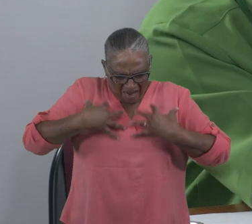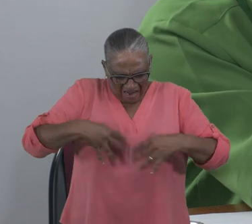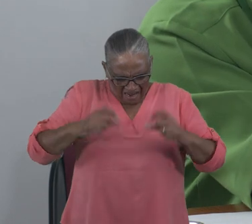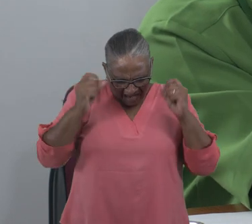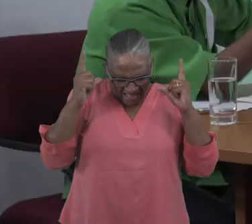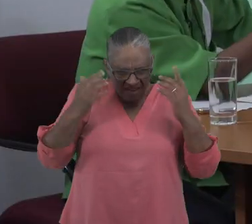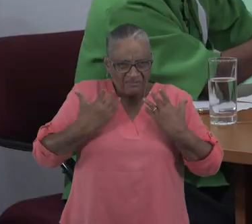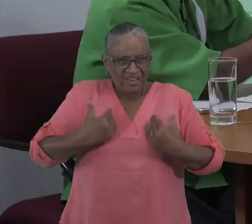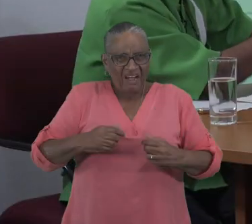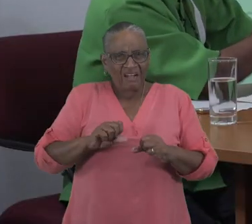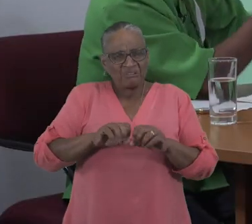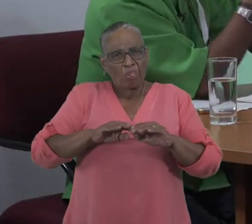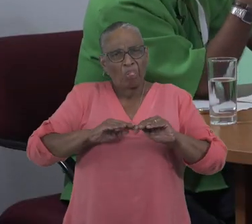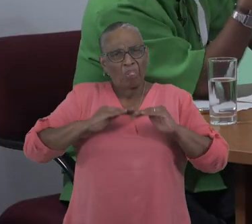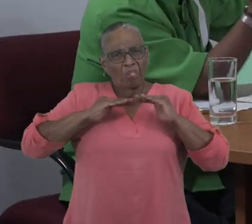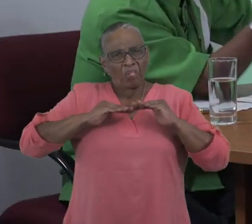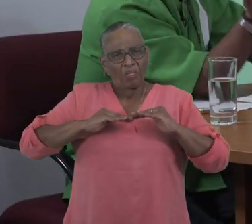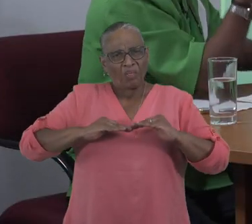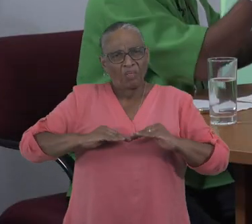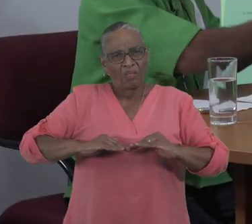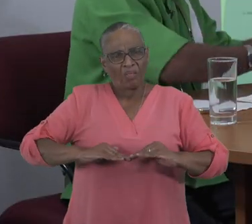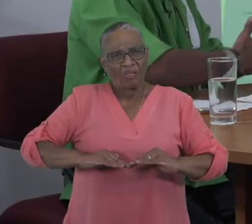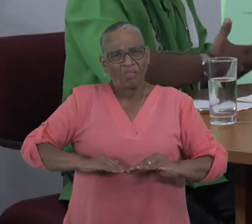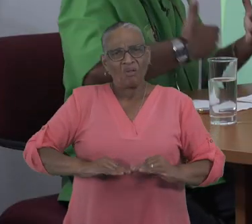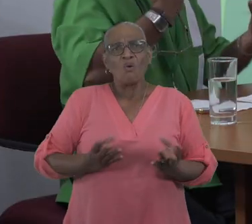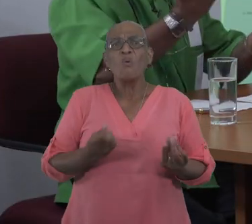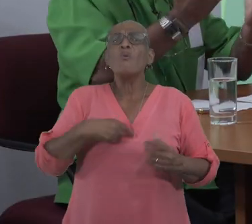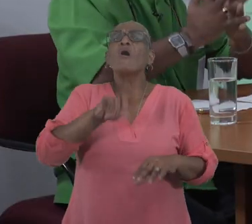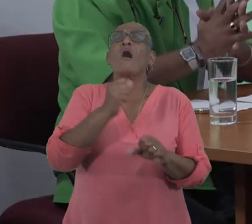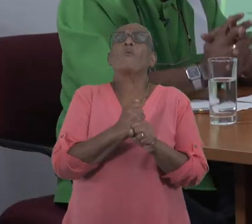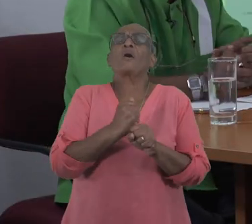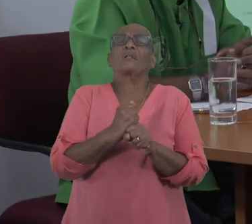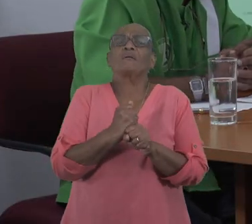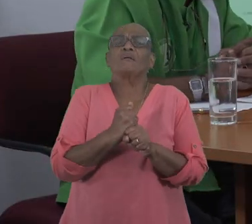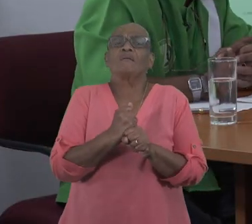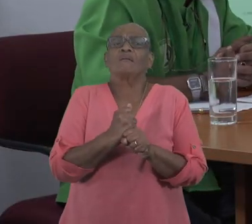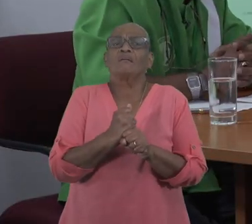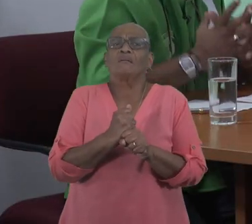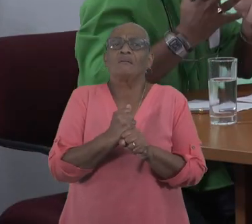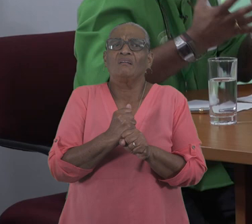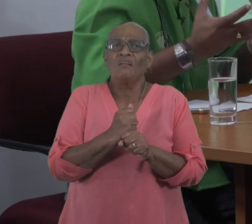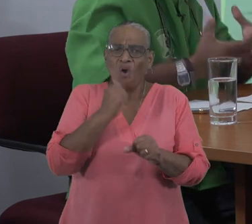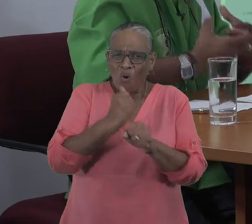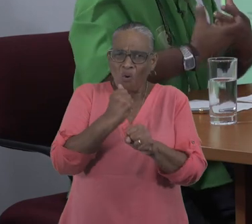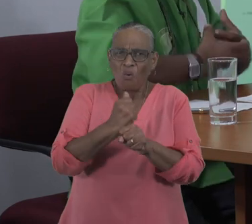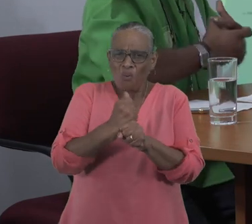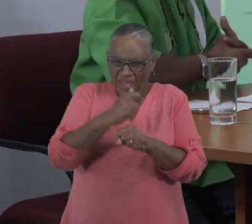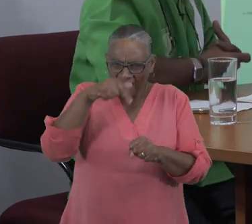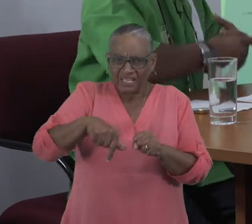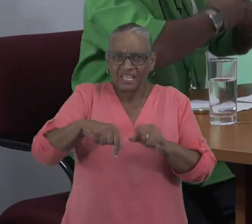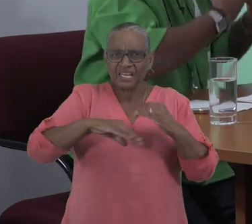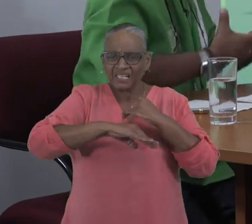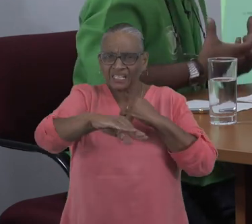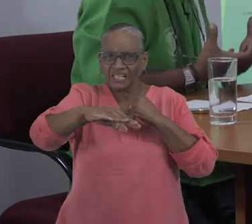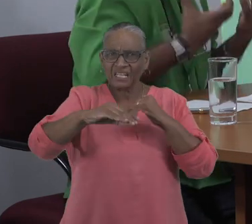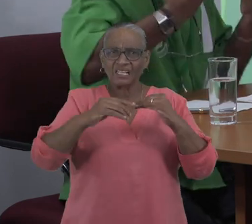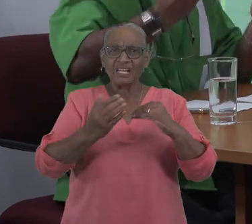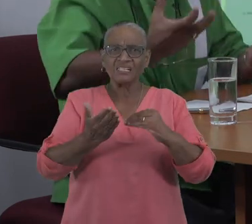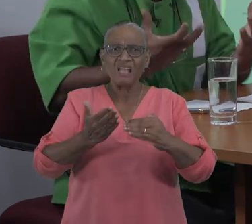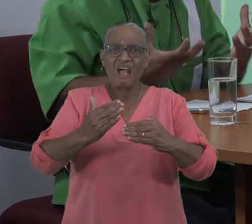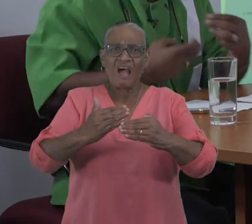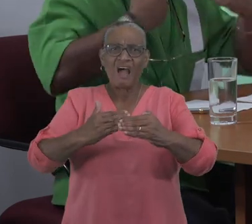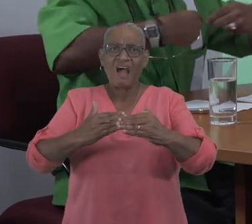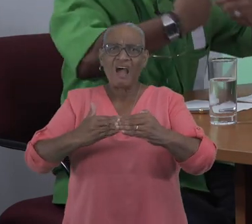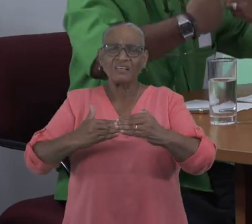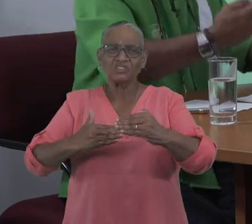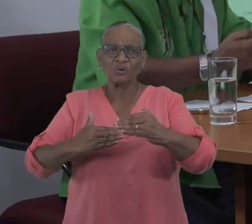je drop. Ik ben kaart toe dat ik kan raken voor lang kan de wansen. Fire goroko. A productie naar konden ook toe ik wil achteruit. A